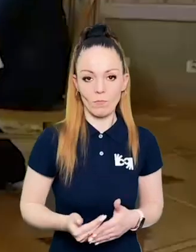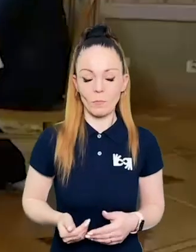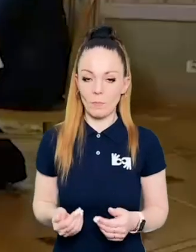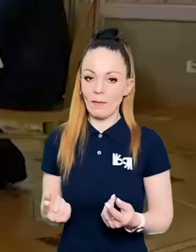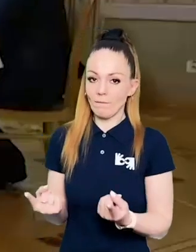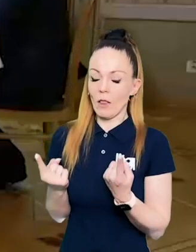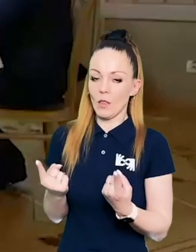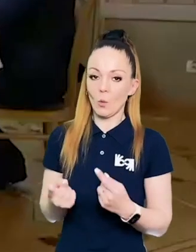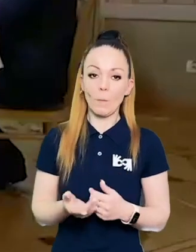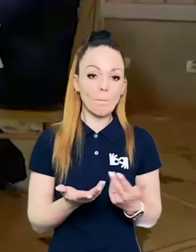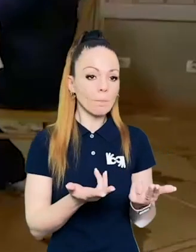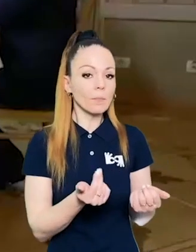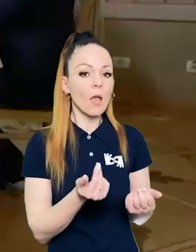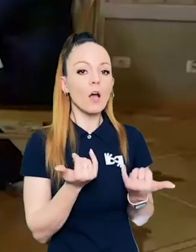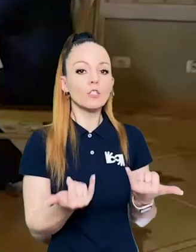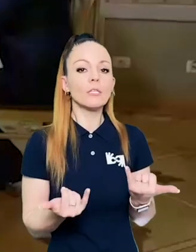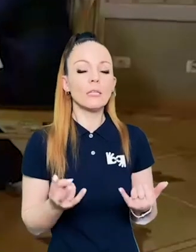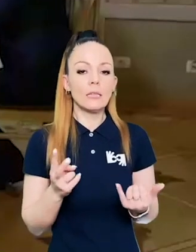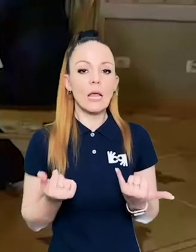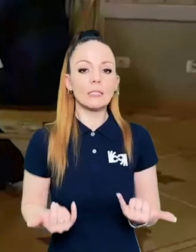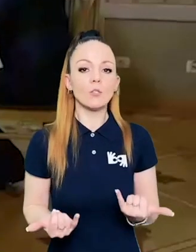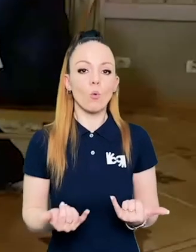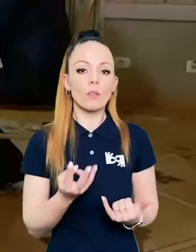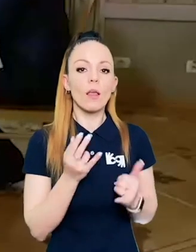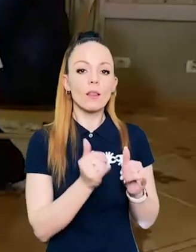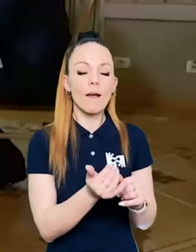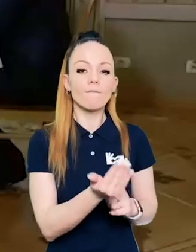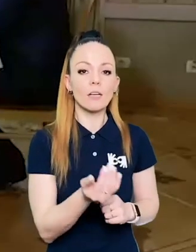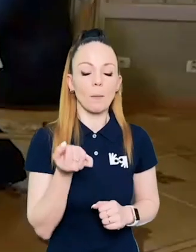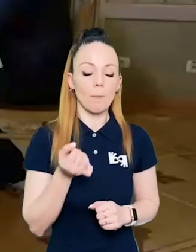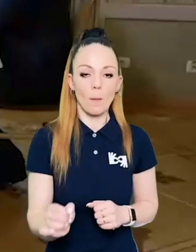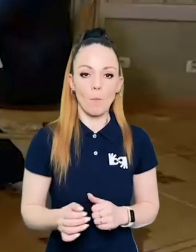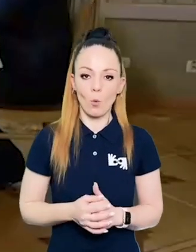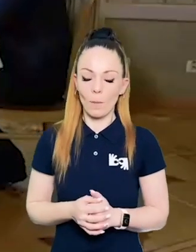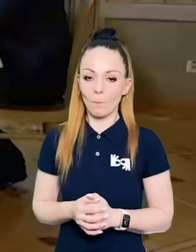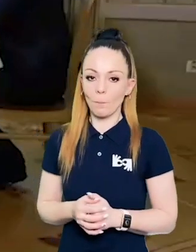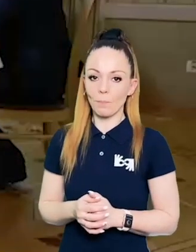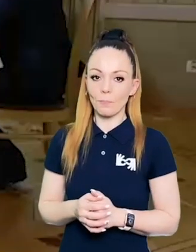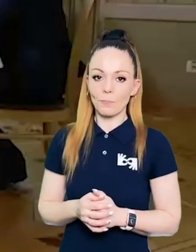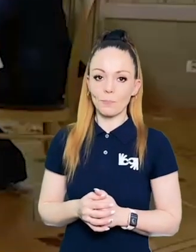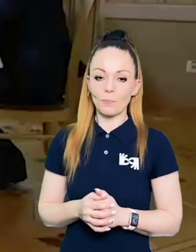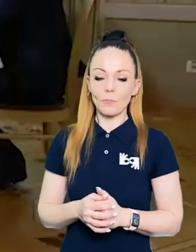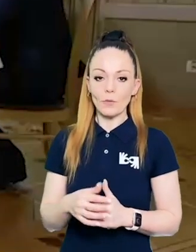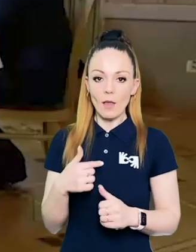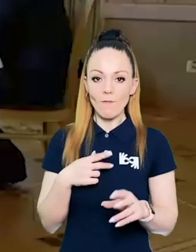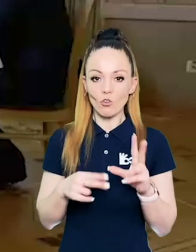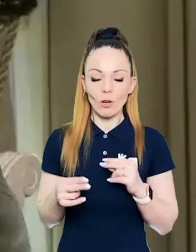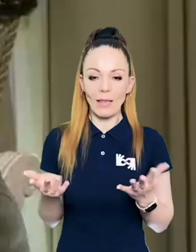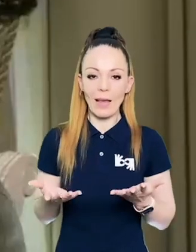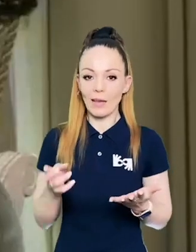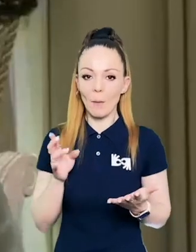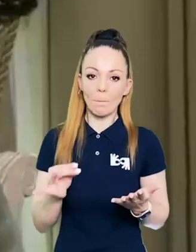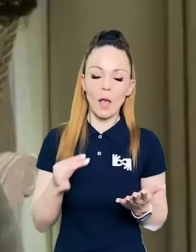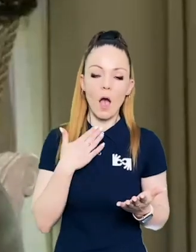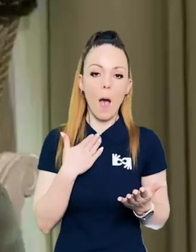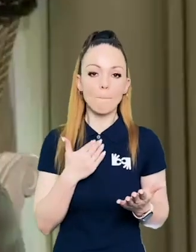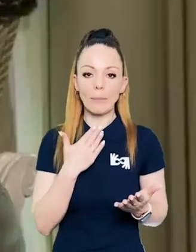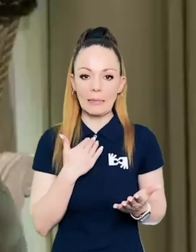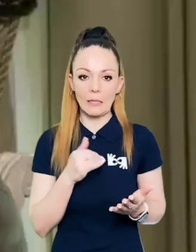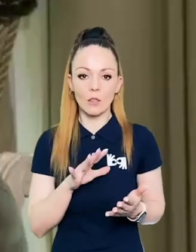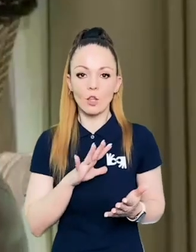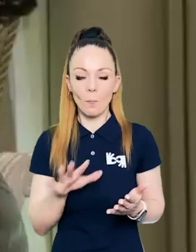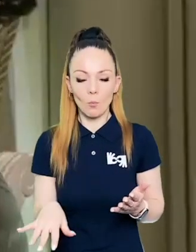станом на квітні. Великою. Великою, так. Що зараз, на сьогодні, для вас перемога? Я вважаю, дивіться, який би апетит не